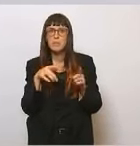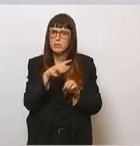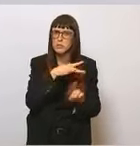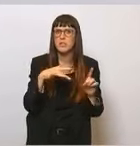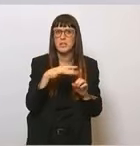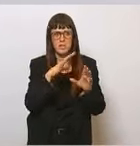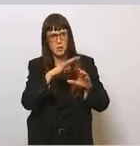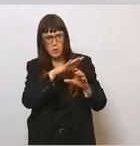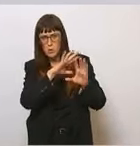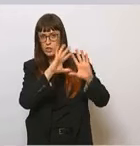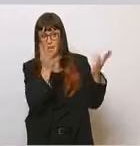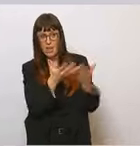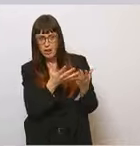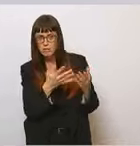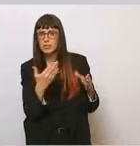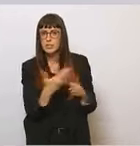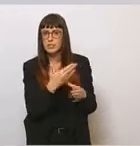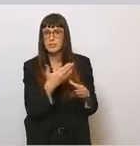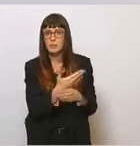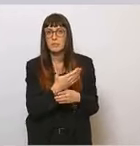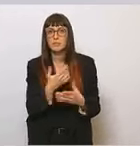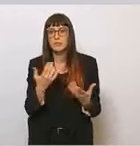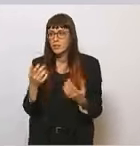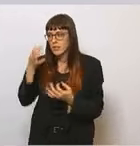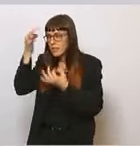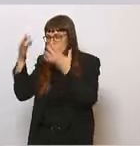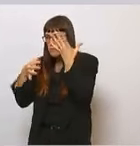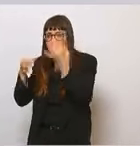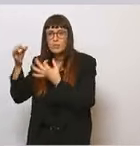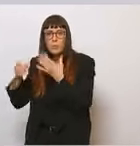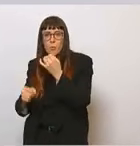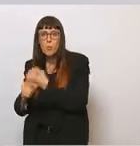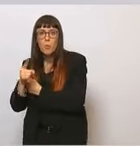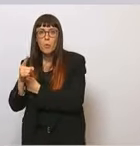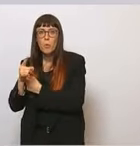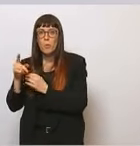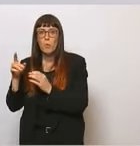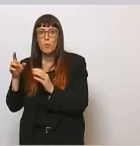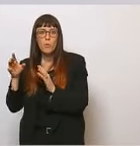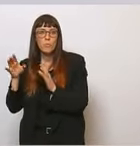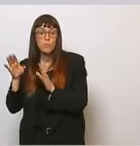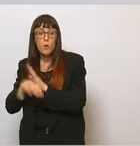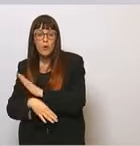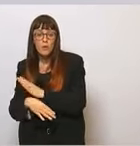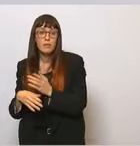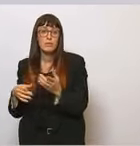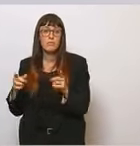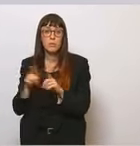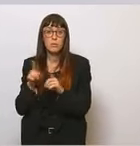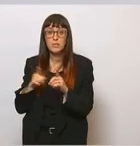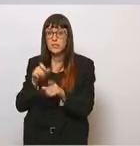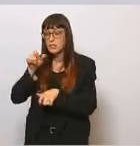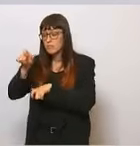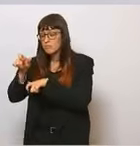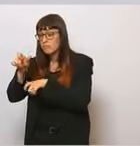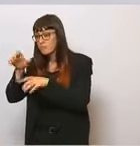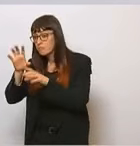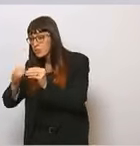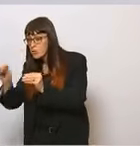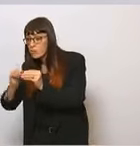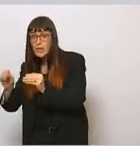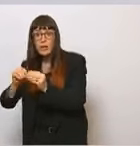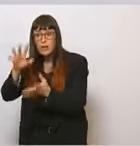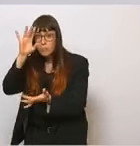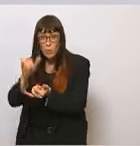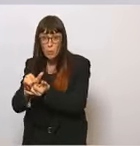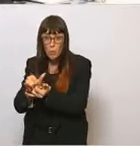cela, eh bien, ce que nous n'avons pas, eh bien, c'est des choses que nous ne savons pas, que nous ne connaissons pas. Et nous utilisons